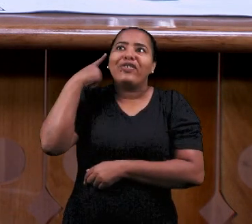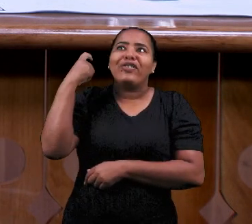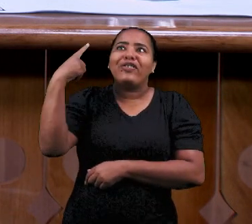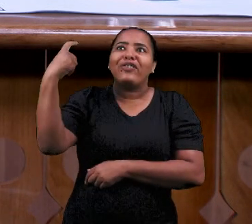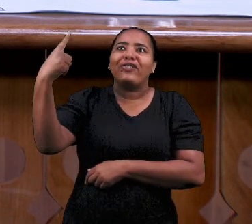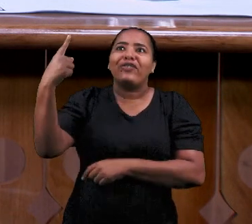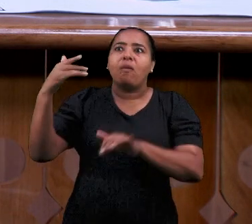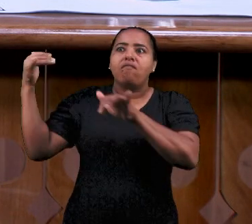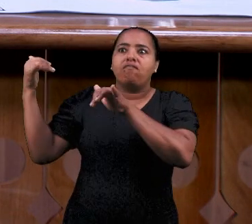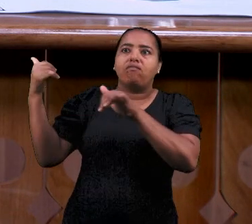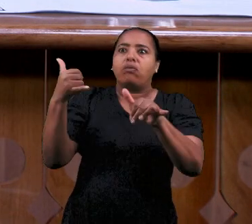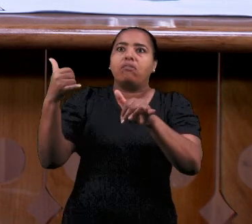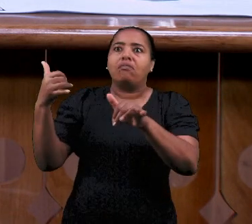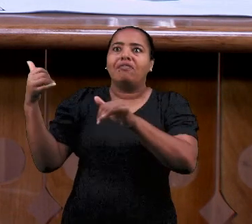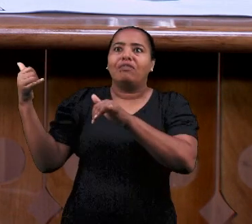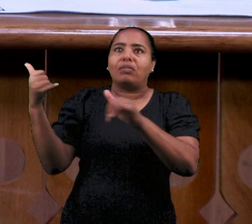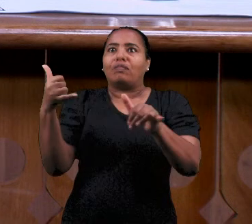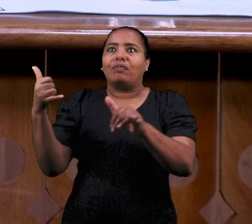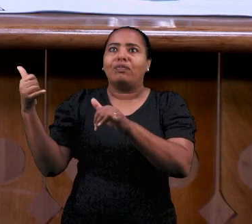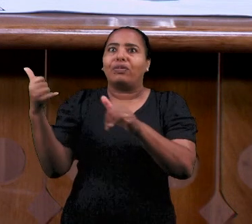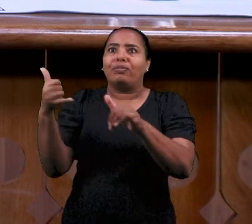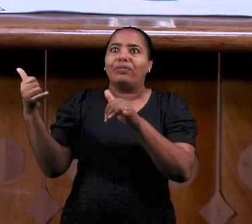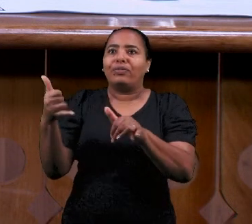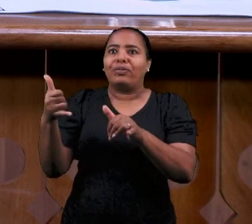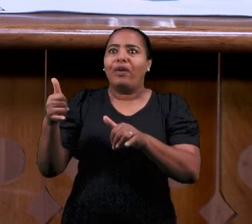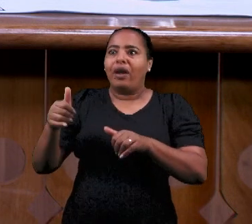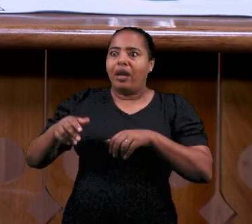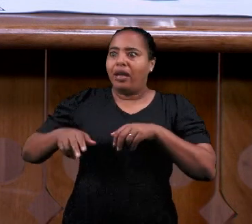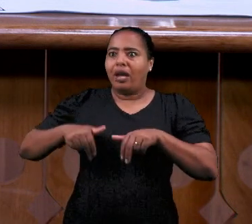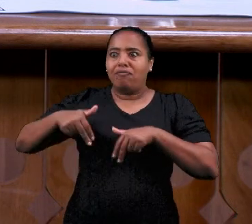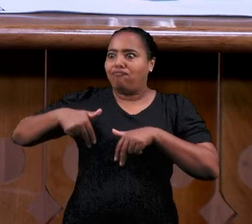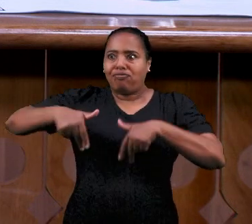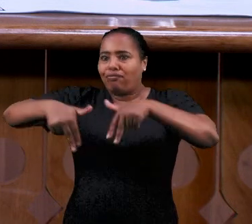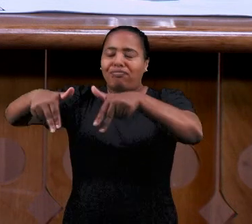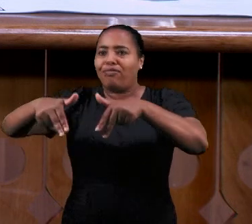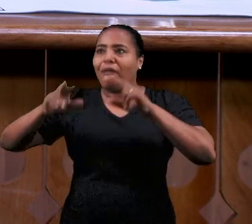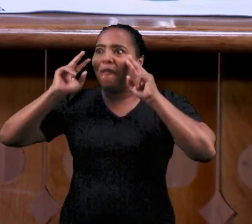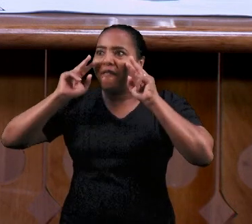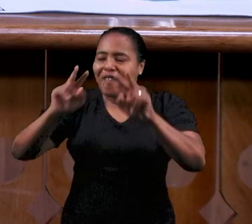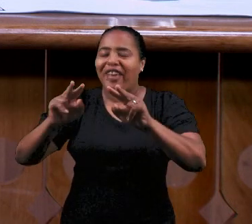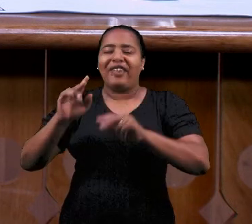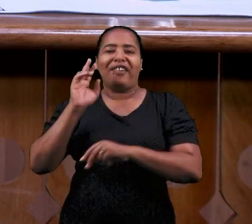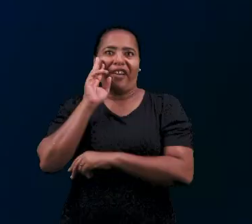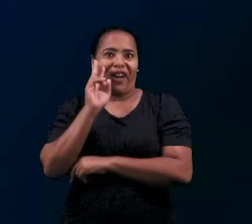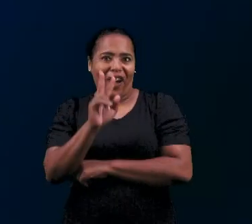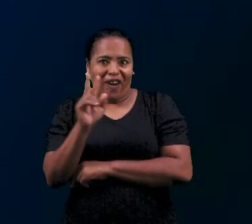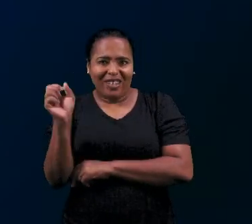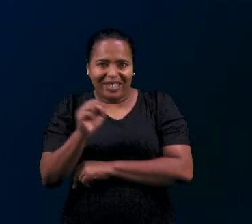ce moment et il a couru pour regarder. Vous pouvez regarder.